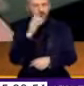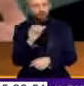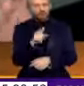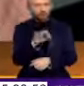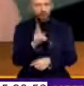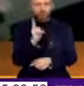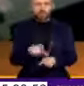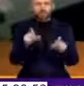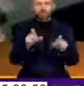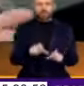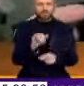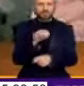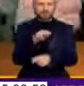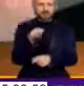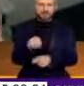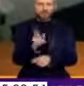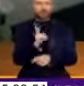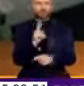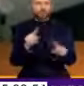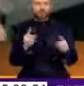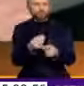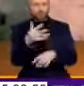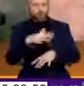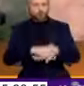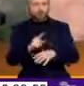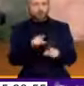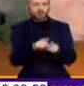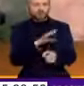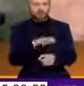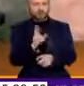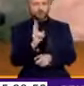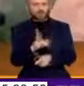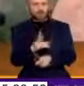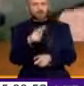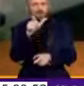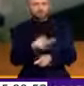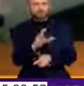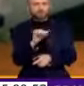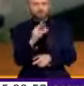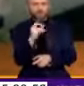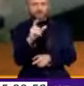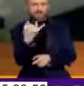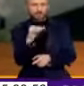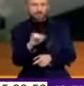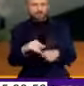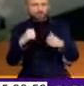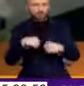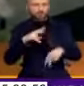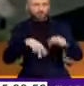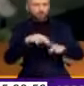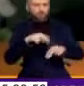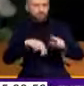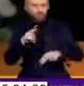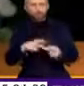СІЗО, хто сидить в ІТТ, в кого заарештовані рахунки, щоб так не вийшло, як з паном Вицехівським, який спокійно набудував,